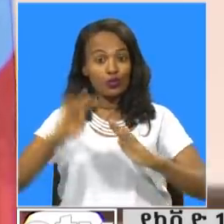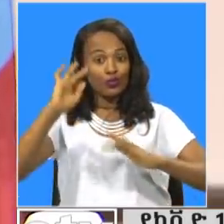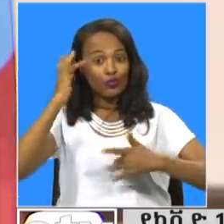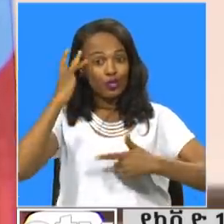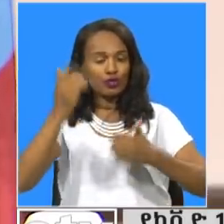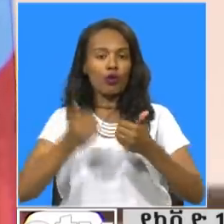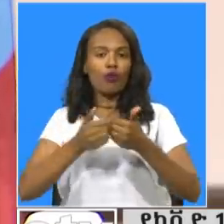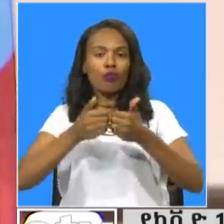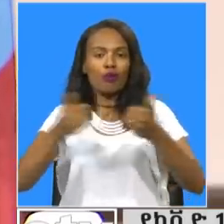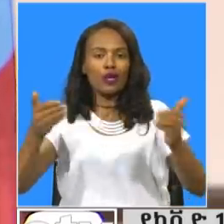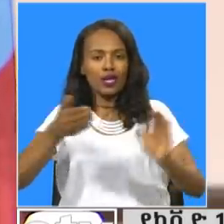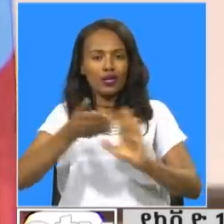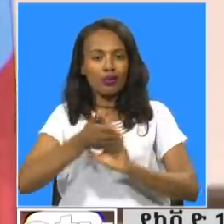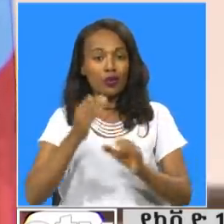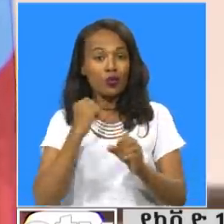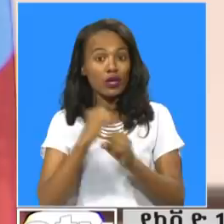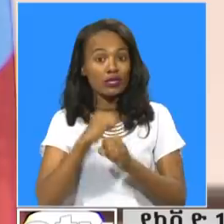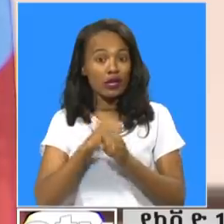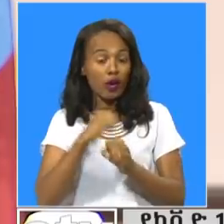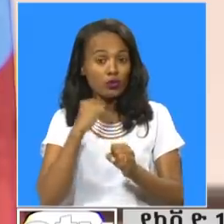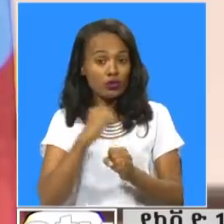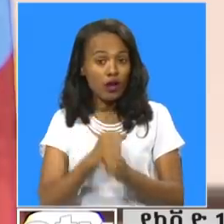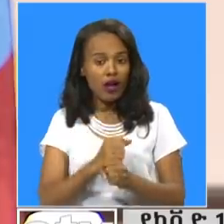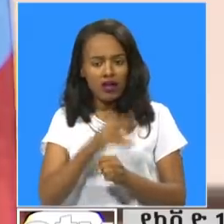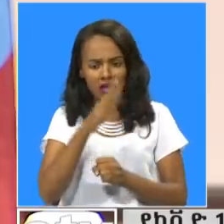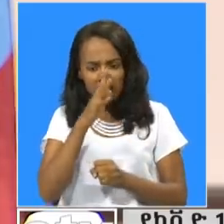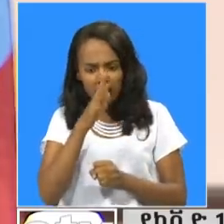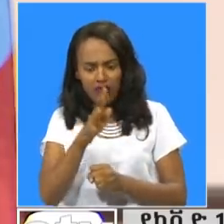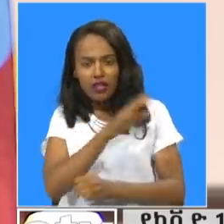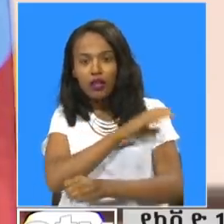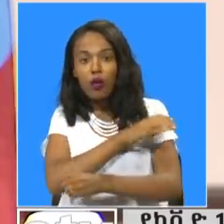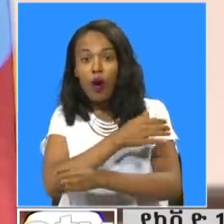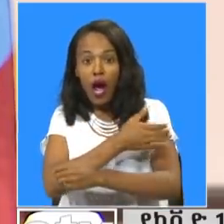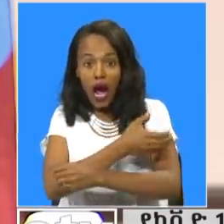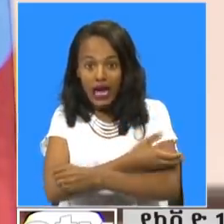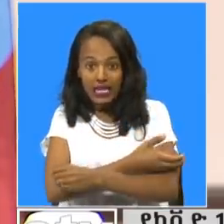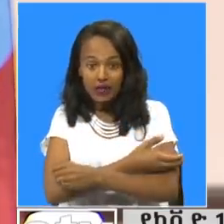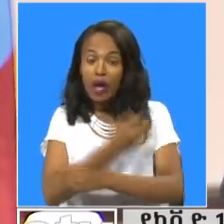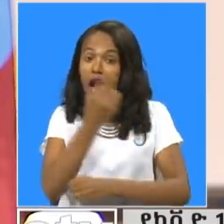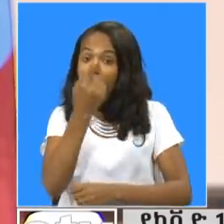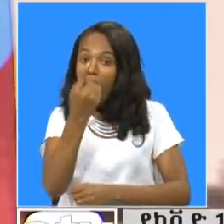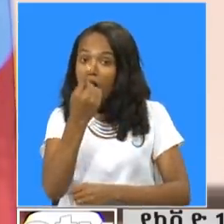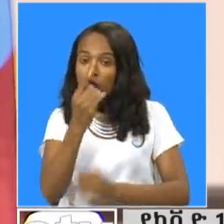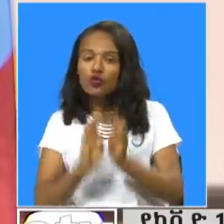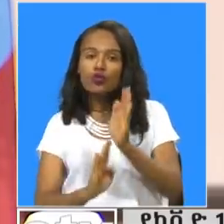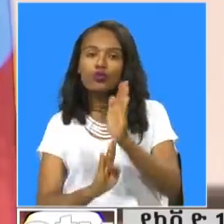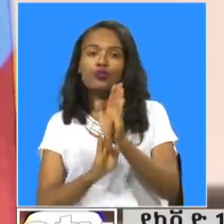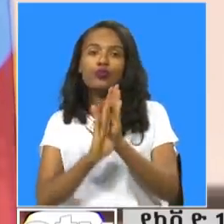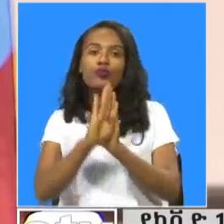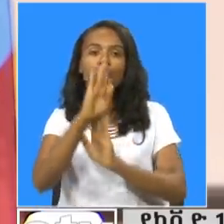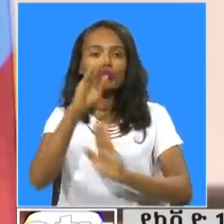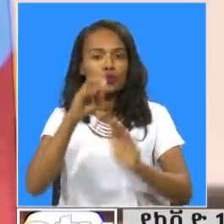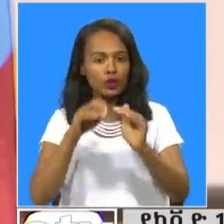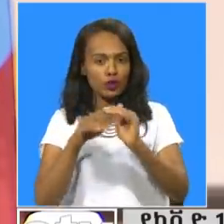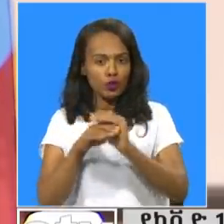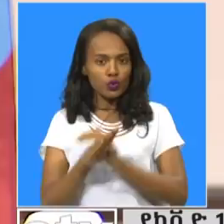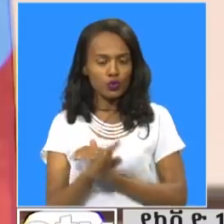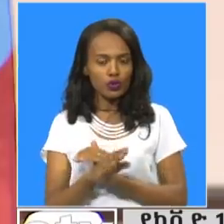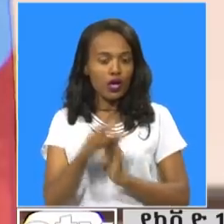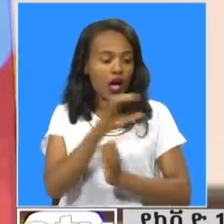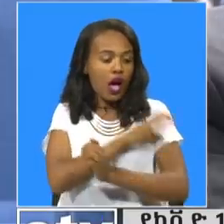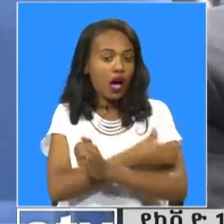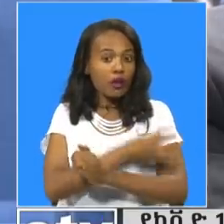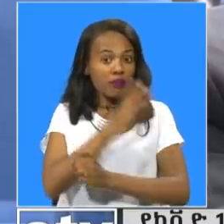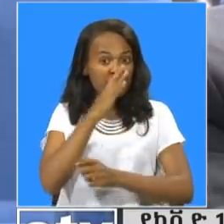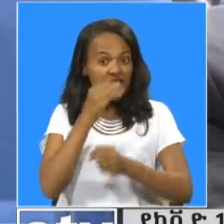በሽታውን በመለየት ረገድ የሰራው ስራ እና የተፈጠረው አቅም አንዱ በግሮዝ ዞን ውስጥ አቅም